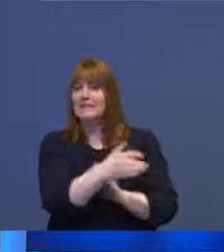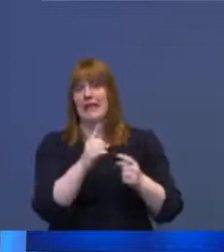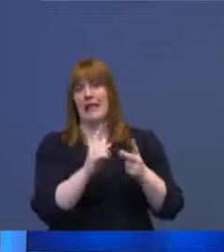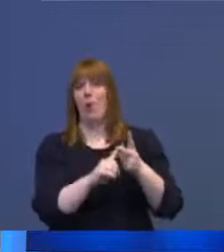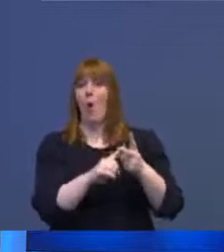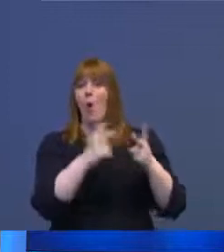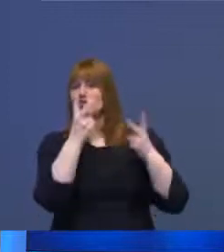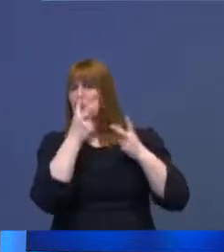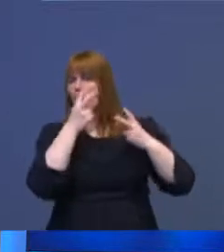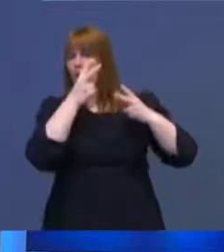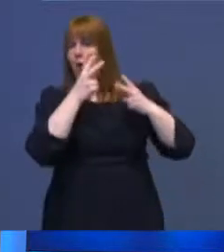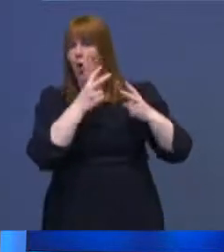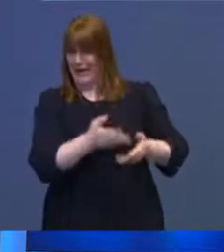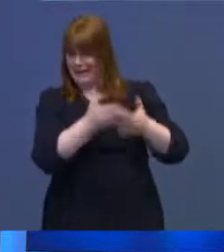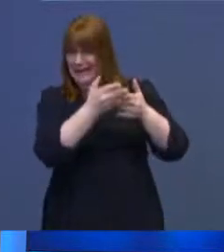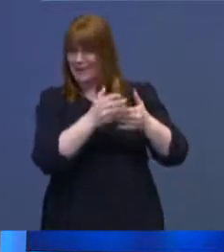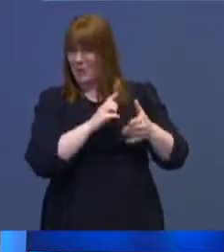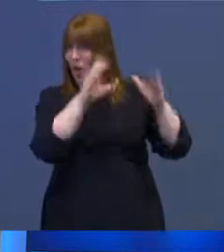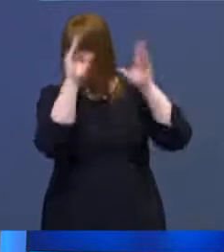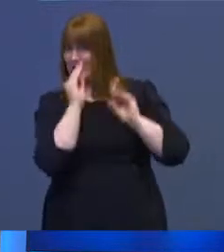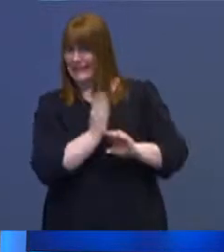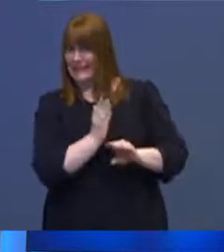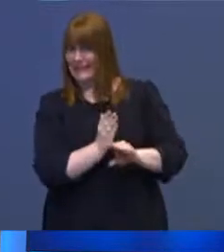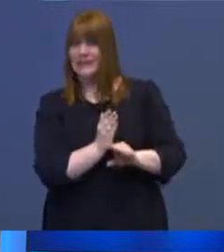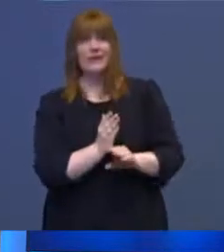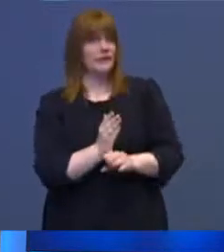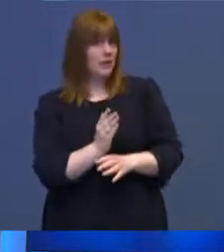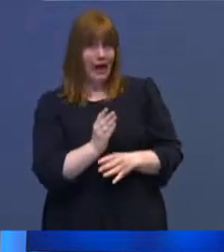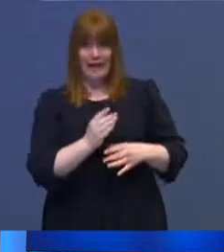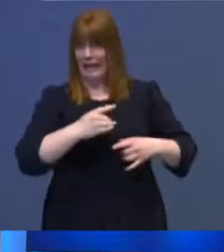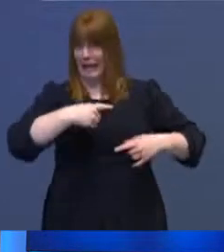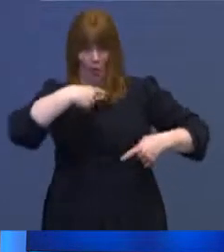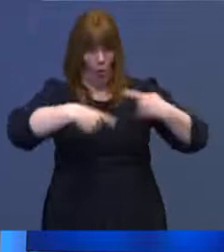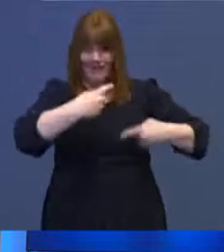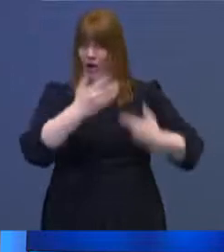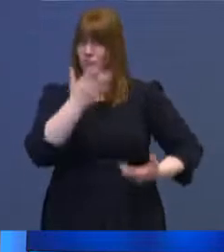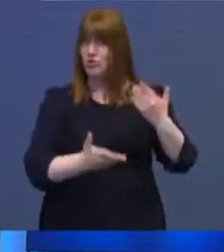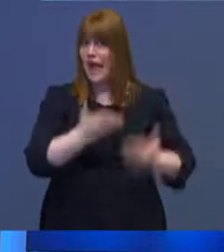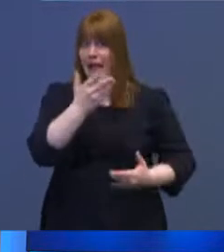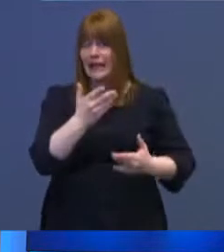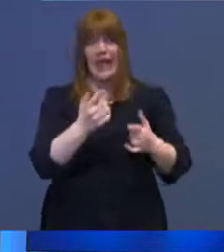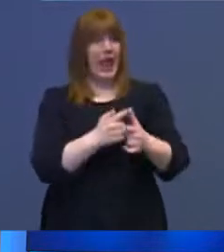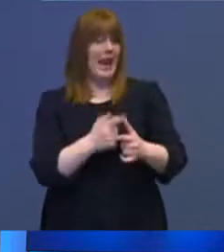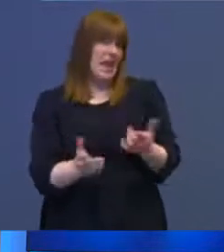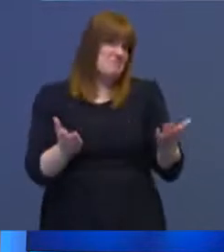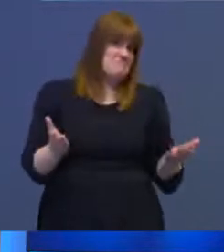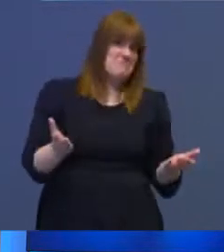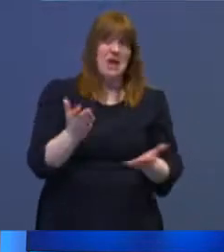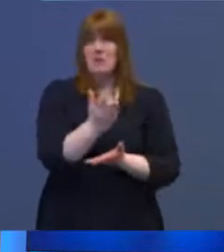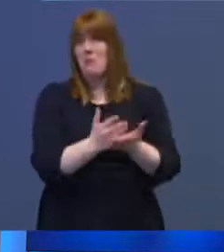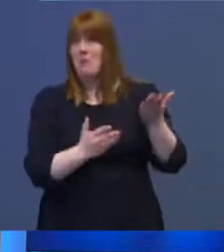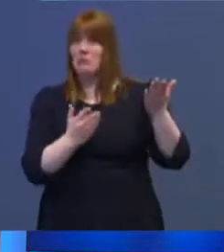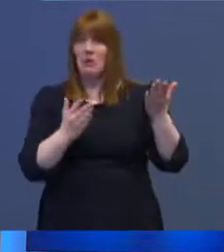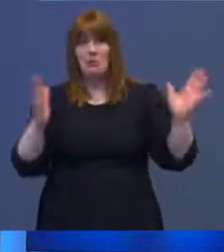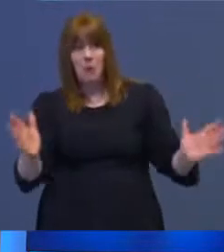og redning, så vidt jeg forstår. Er dette til kontinuerlig vurdering, eller er dette en måte å opprettholde